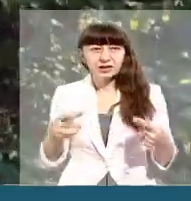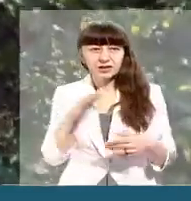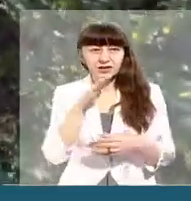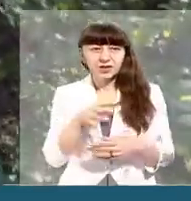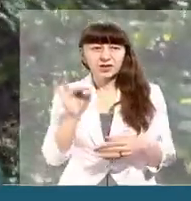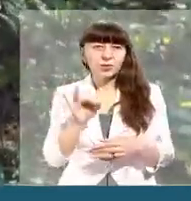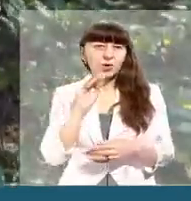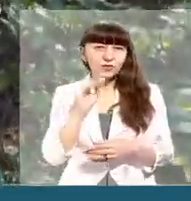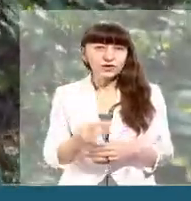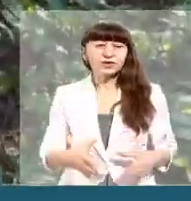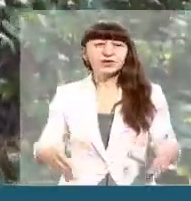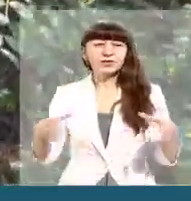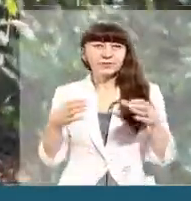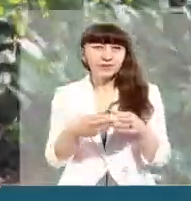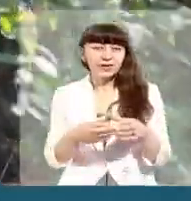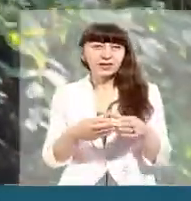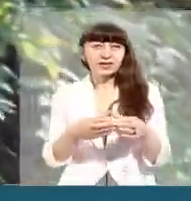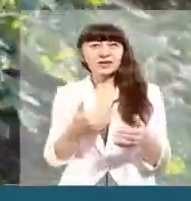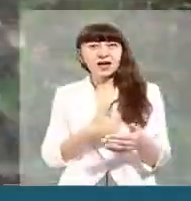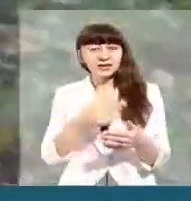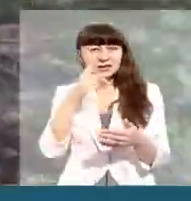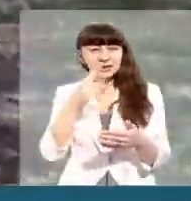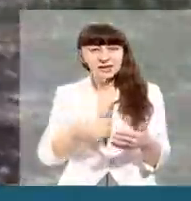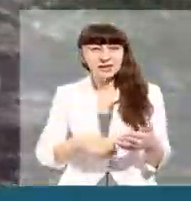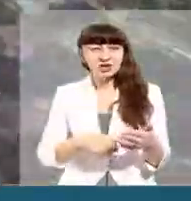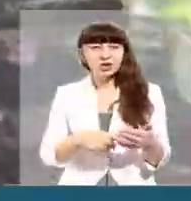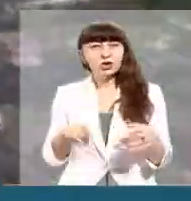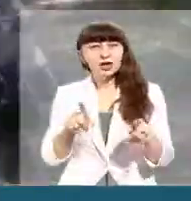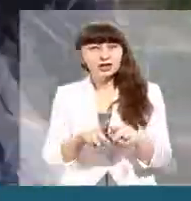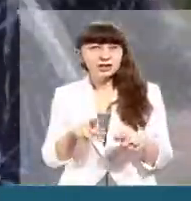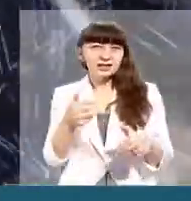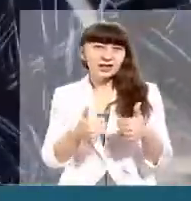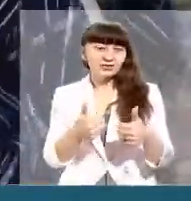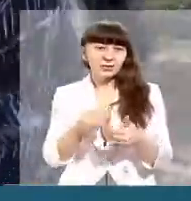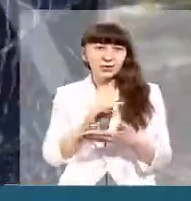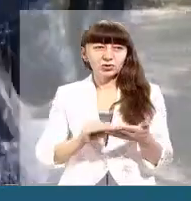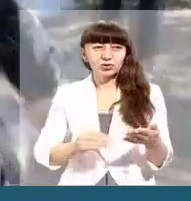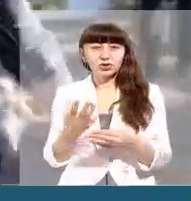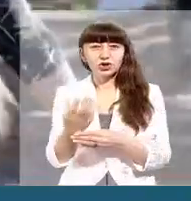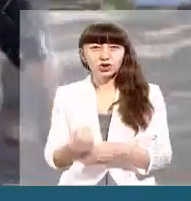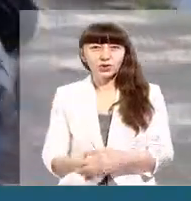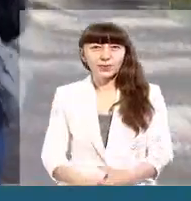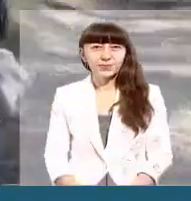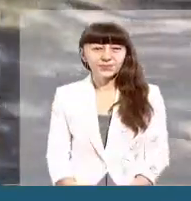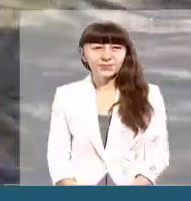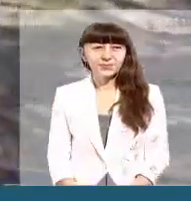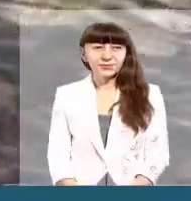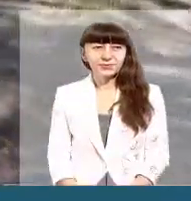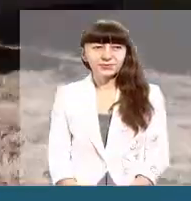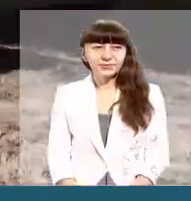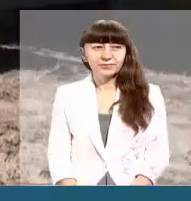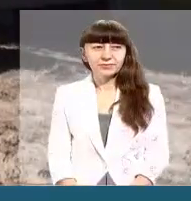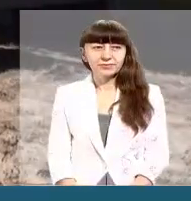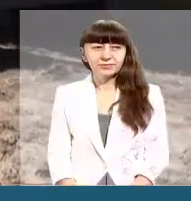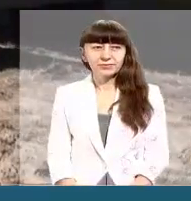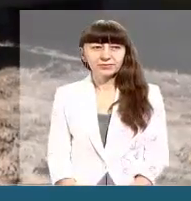возрастов и профессий единогласно выразили надежду на то, что подобные экотурниры будут проходить чаще. Айнура Муканова, Рахат